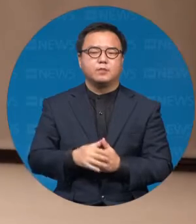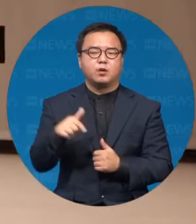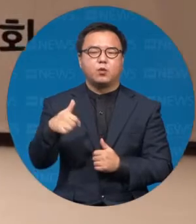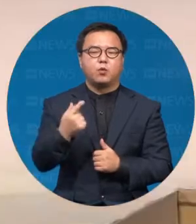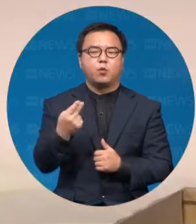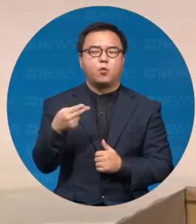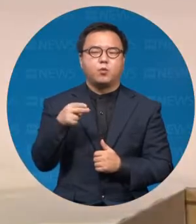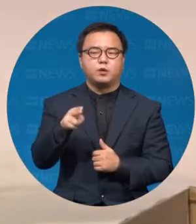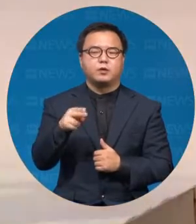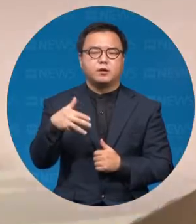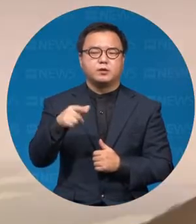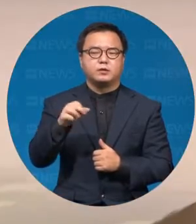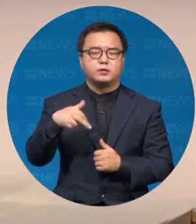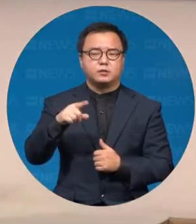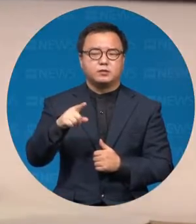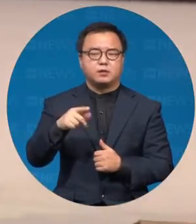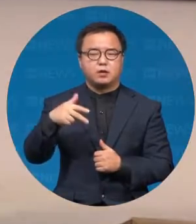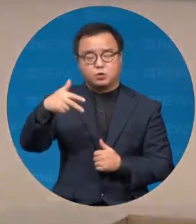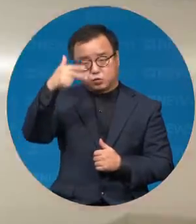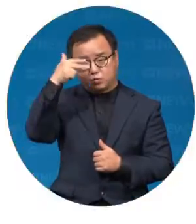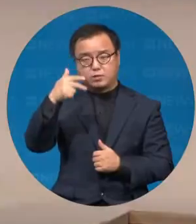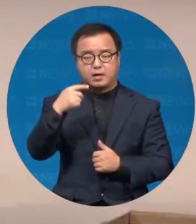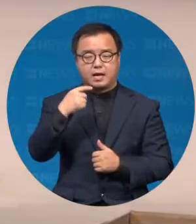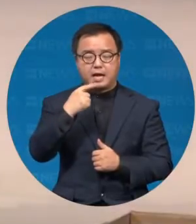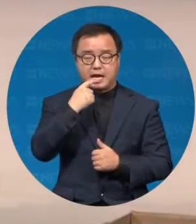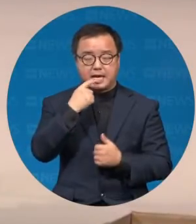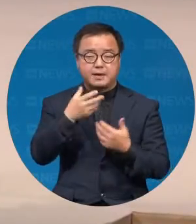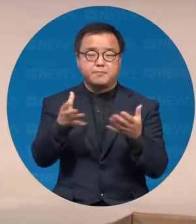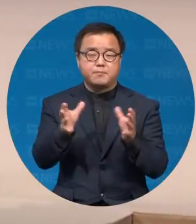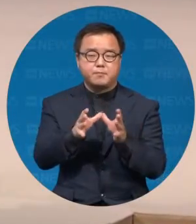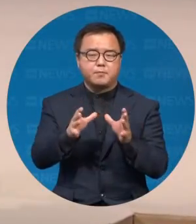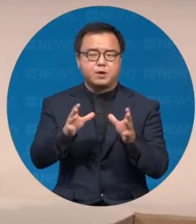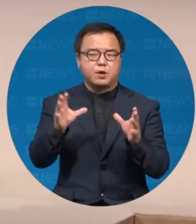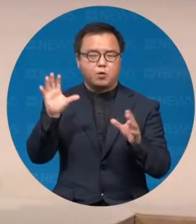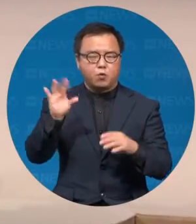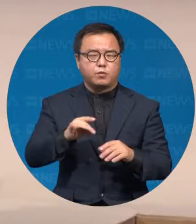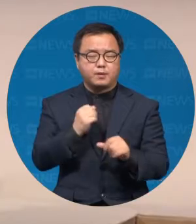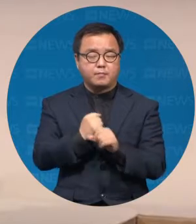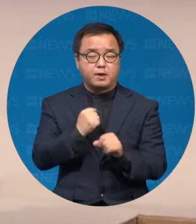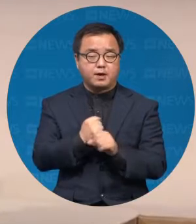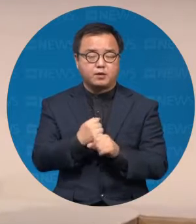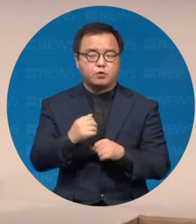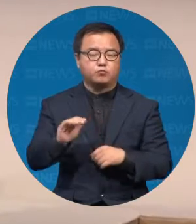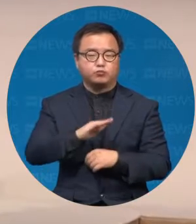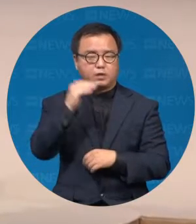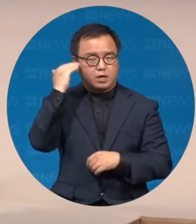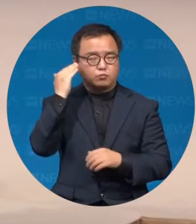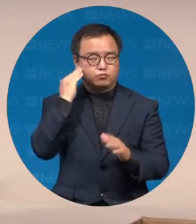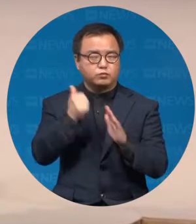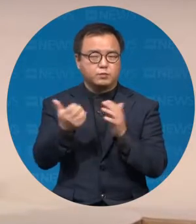고려청자와 조선백자의 빛깔을 담은 우리나라 선수단복도 세계 패션계의 주목을 받았습니다.